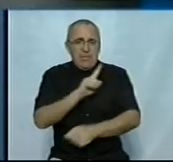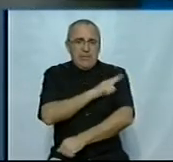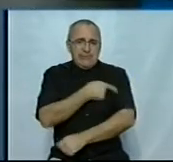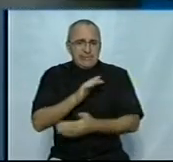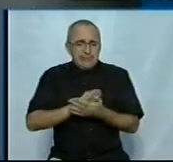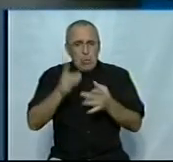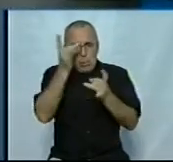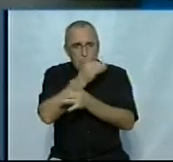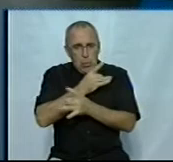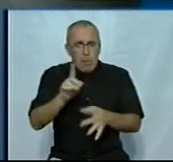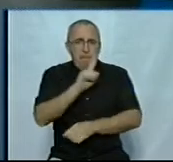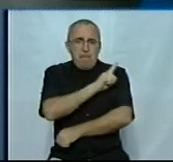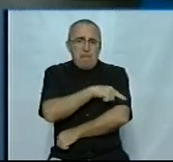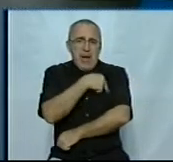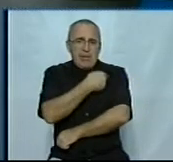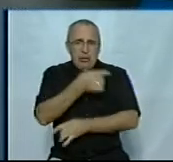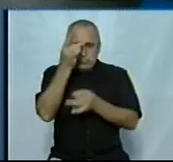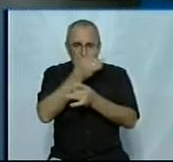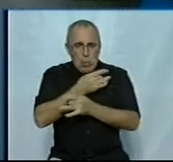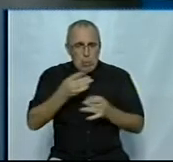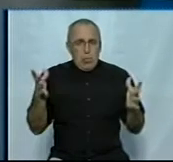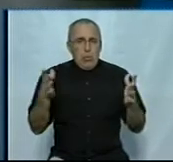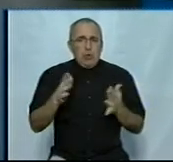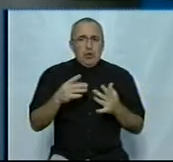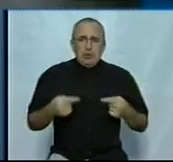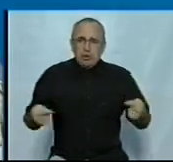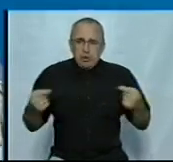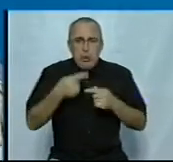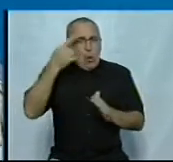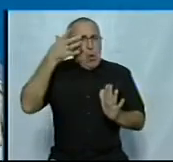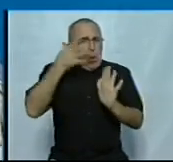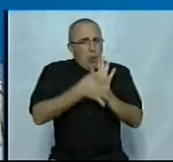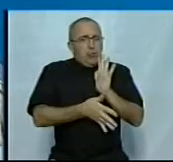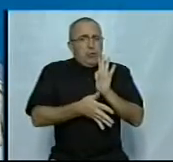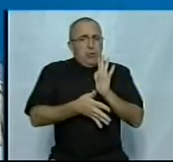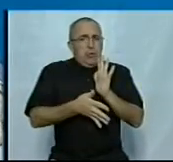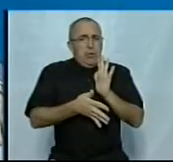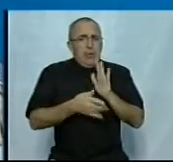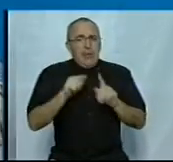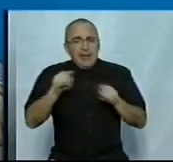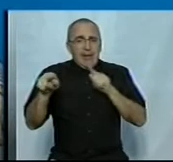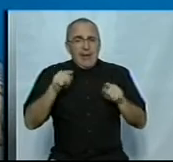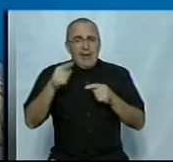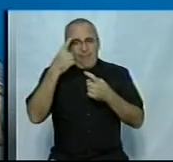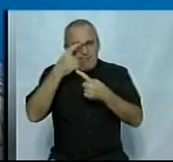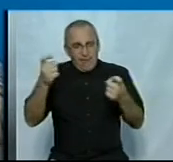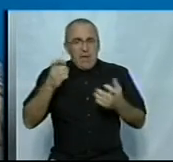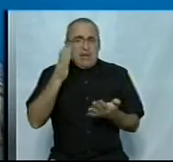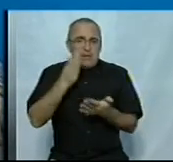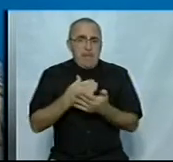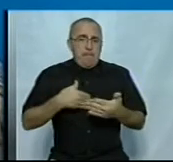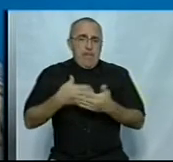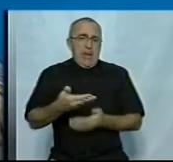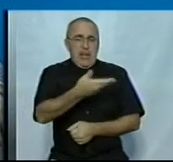санітарну культуру, медичну культуру. Ми повинні чітко розуміти ті виклики, які стоять перед